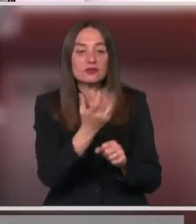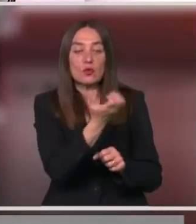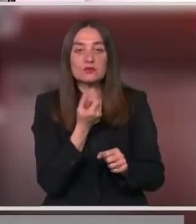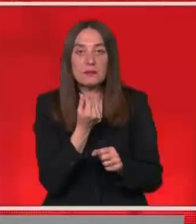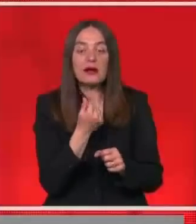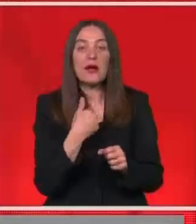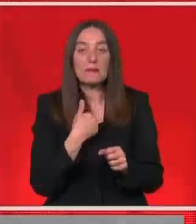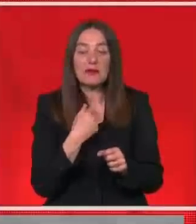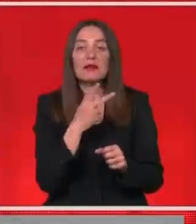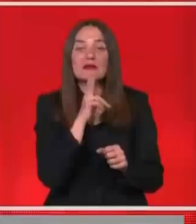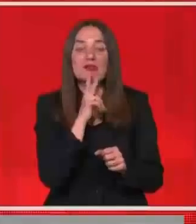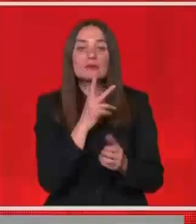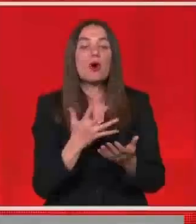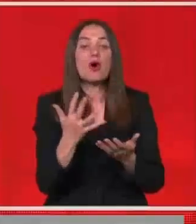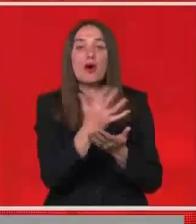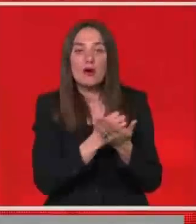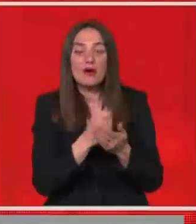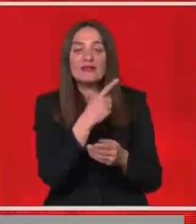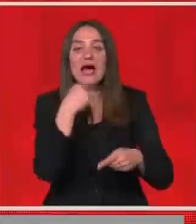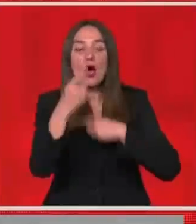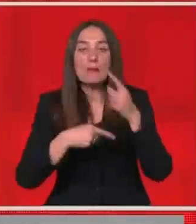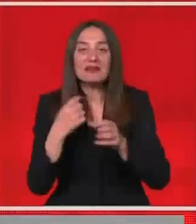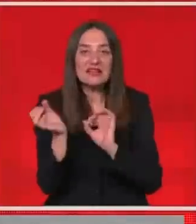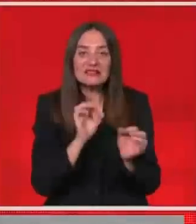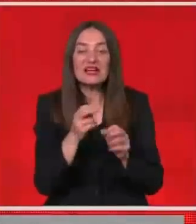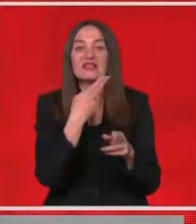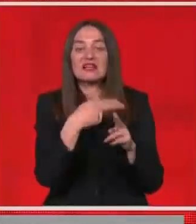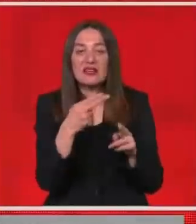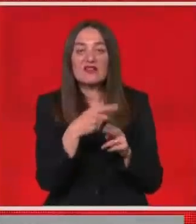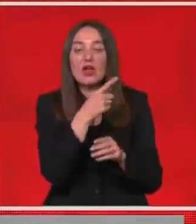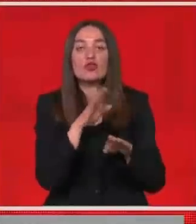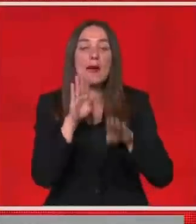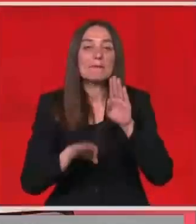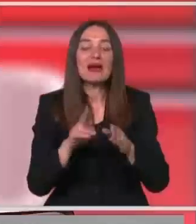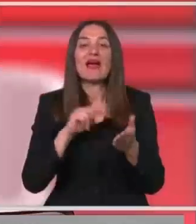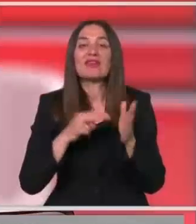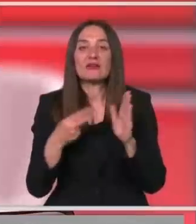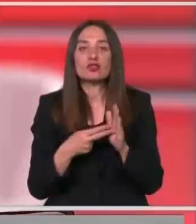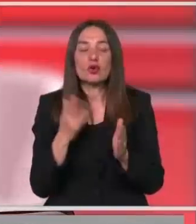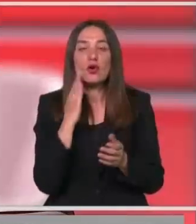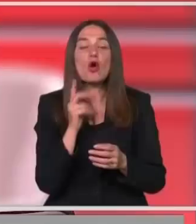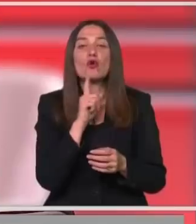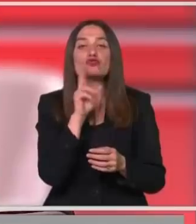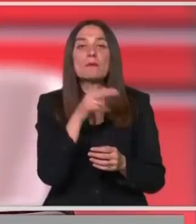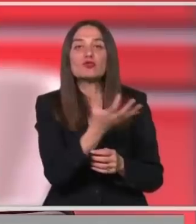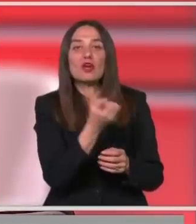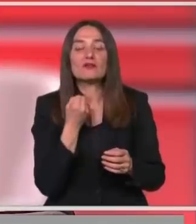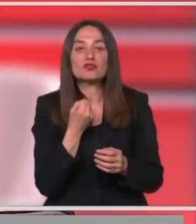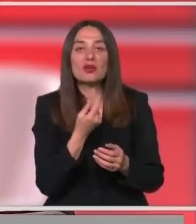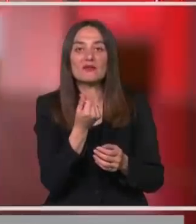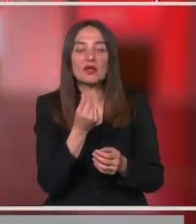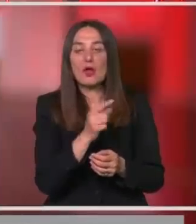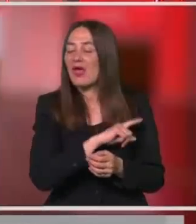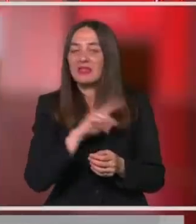ta sredstva se iskoriste za likvidnost, za obrtna sredstva i to je mera više tehničkog karaktera. A ko će onda moći da diže dividendu? Pa niko. Može? Pa to